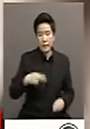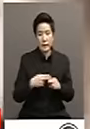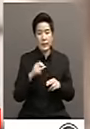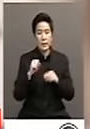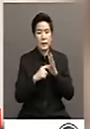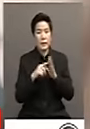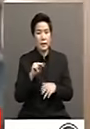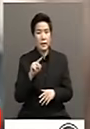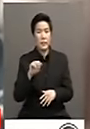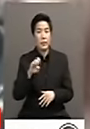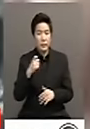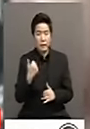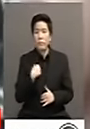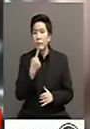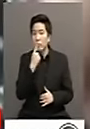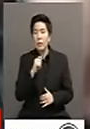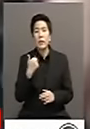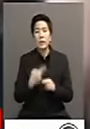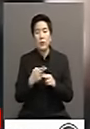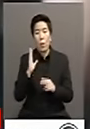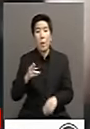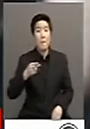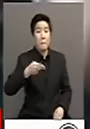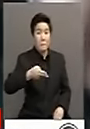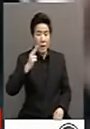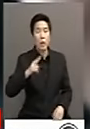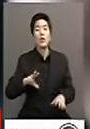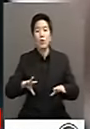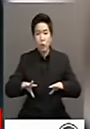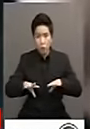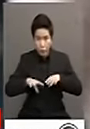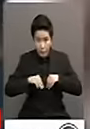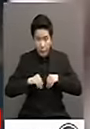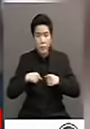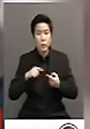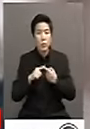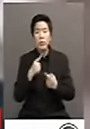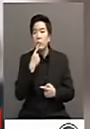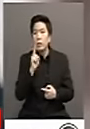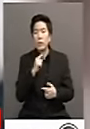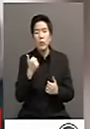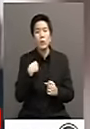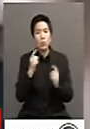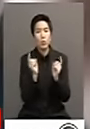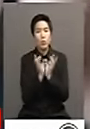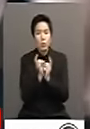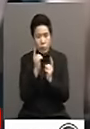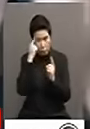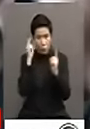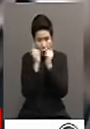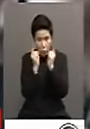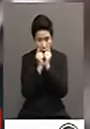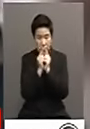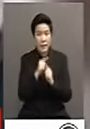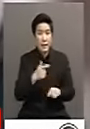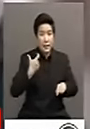ก็มีพนักงานสอบสวนเบิกความว่านายจิรศักดิ์มือปืนสารภาพในชั้นสอบสวนบอกว่ารู้จักกับทั้งนายสันติทน